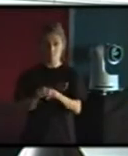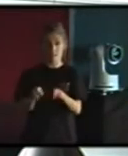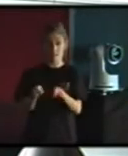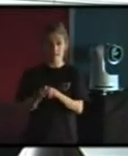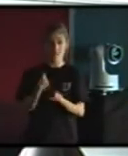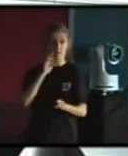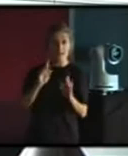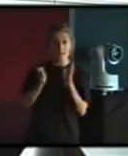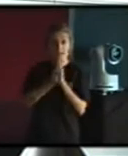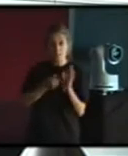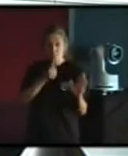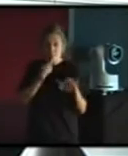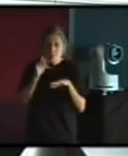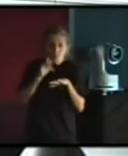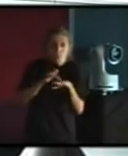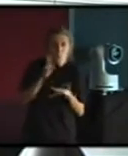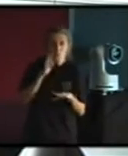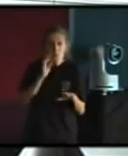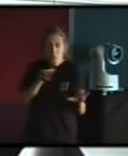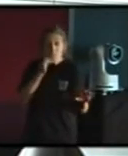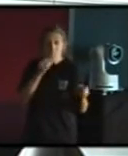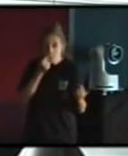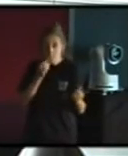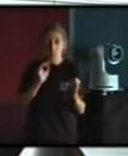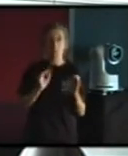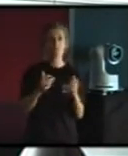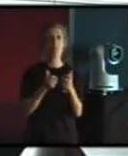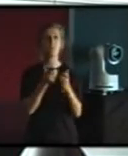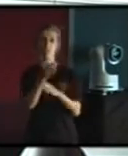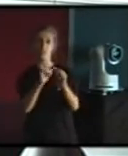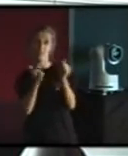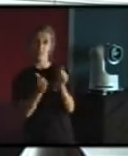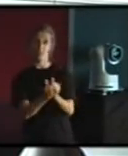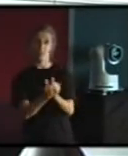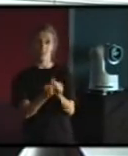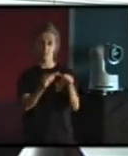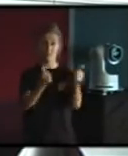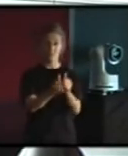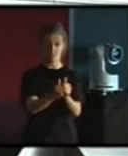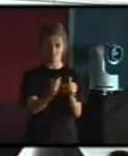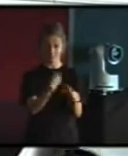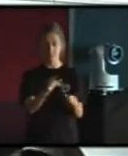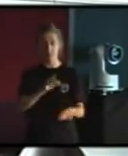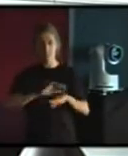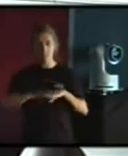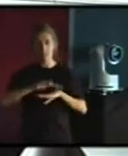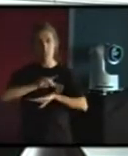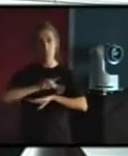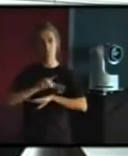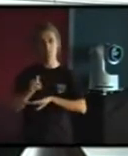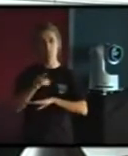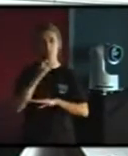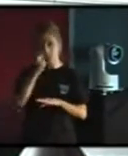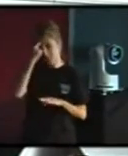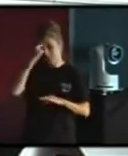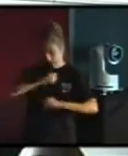Ça met du temps à se déguster, à se comprendre. Voilà, là vous voyez une forme, vous vous dites c'est une forme, et non, c'est pas une forme. C'est une